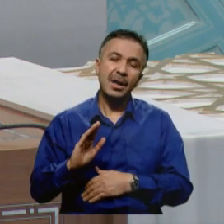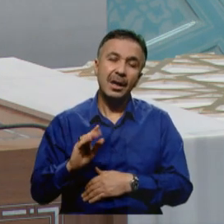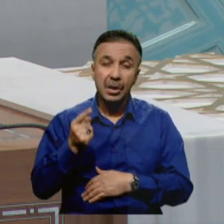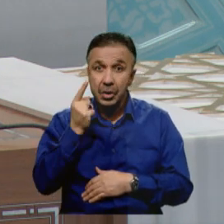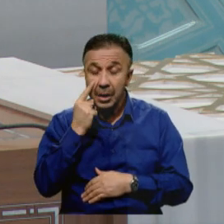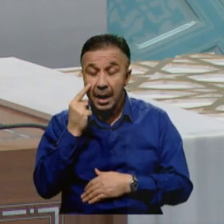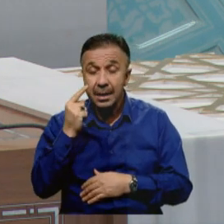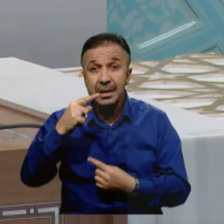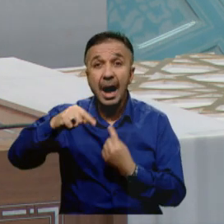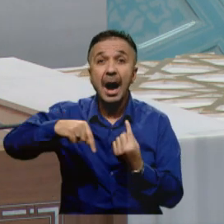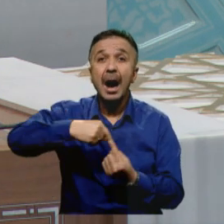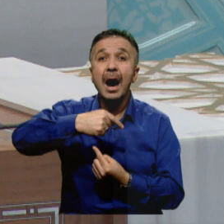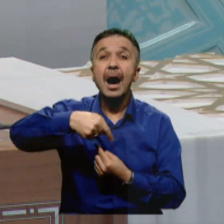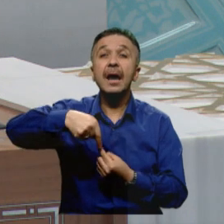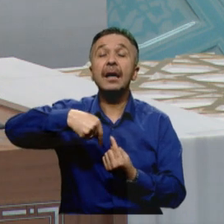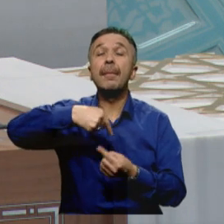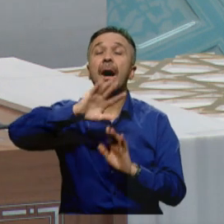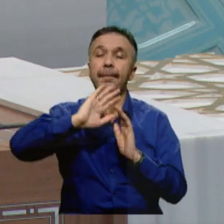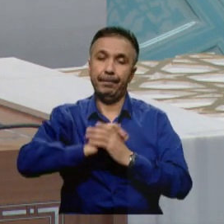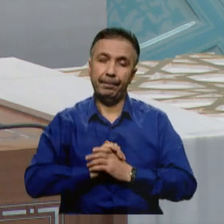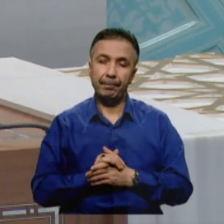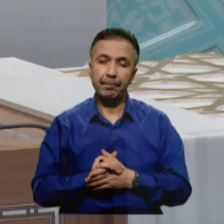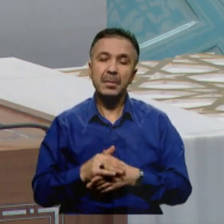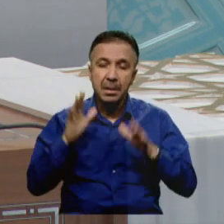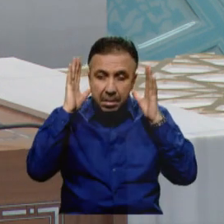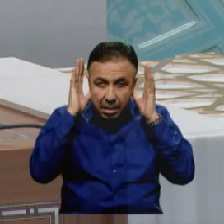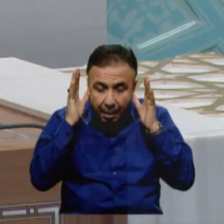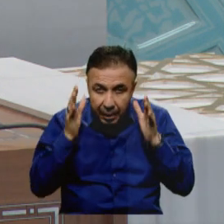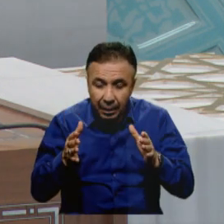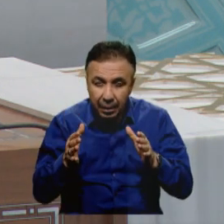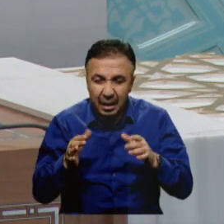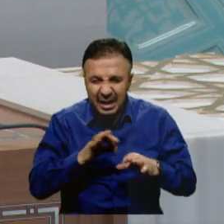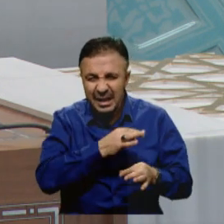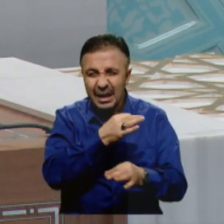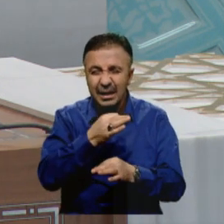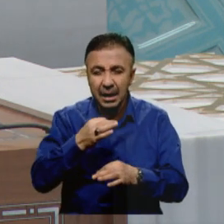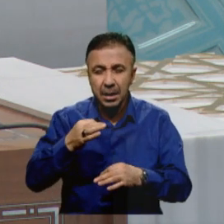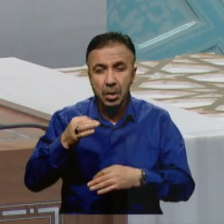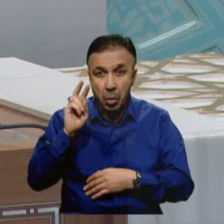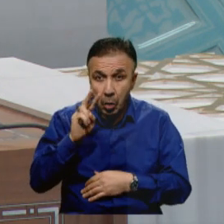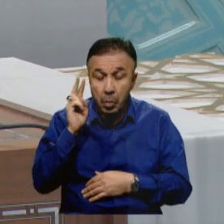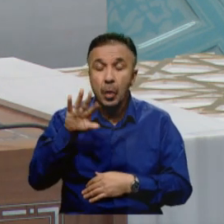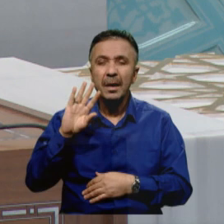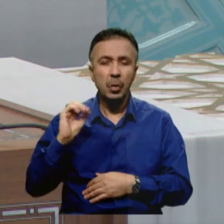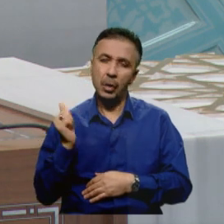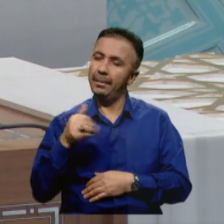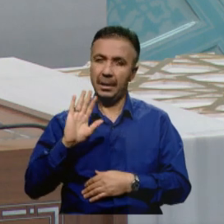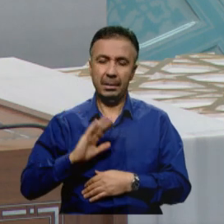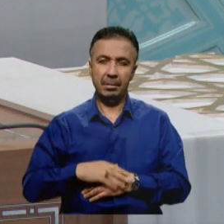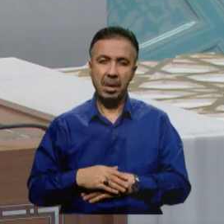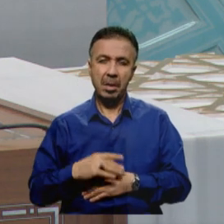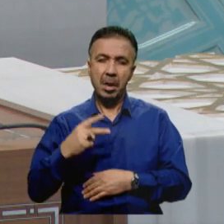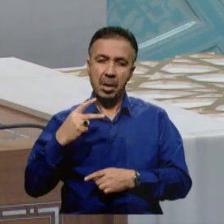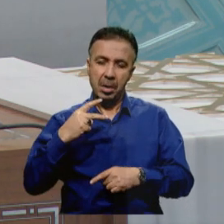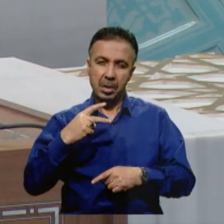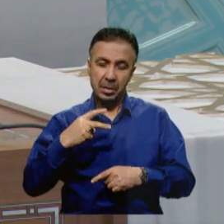aramamaktır. Bir başka tarif. Namaz kılarken insanların görüp görmemesi önemli değil. Veya zekat